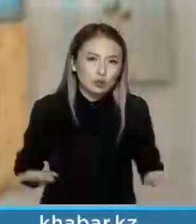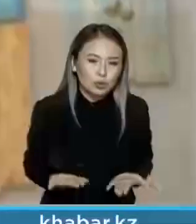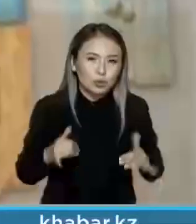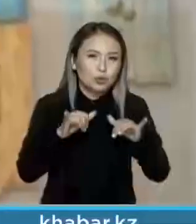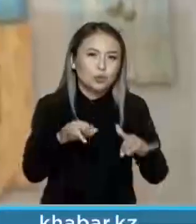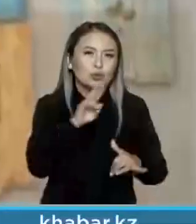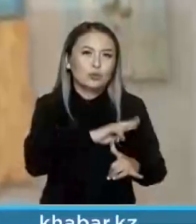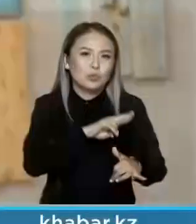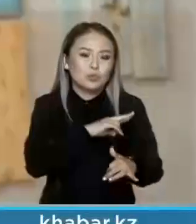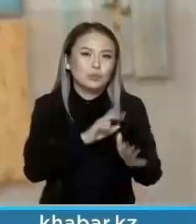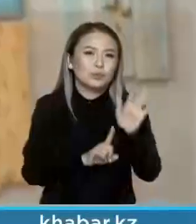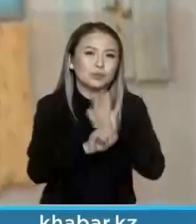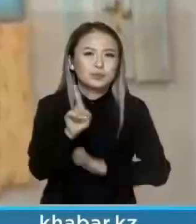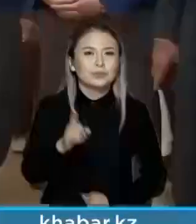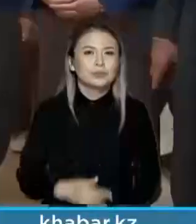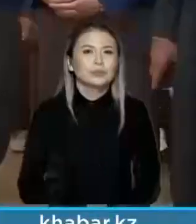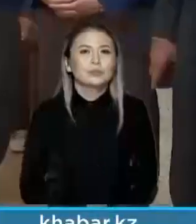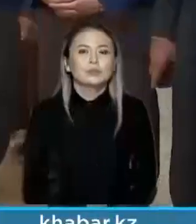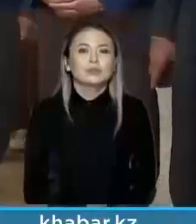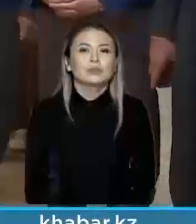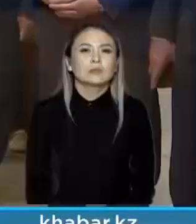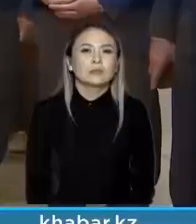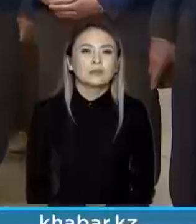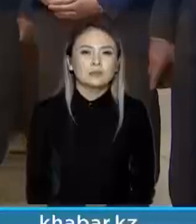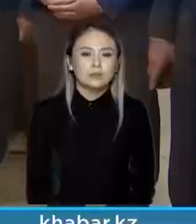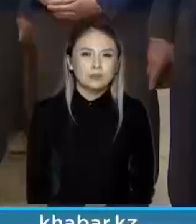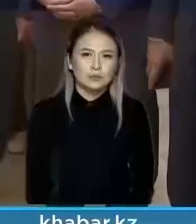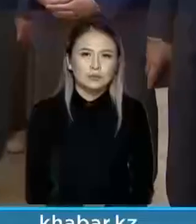ұлғайту жұмыстары қолға алынған.